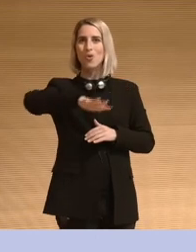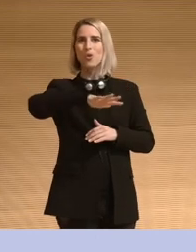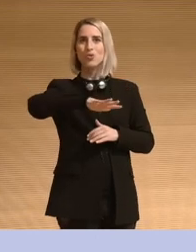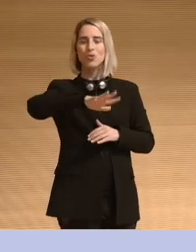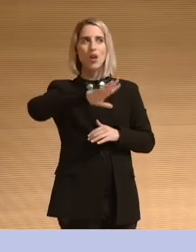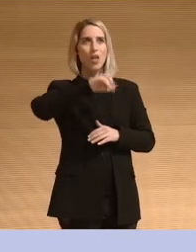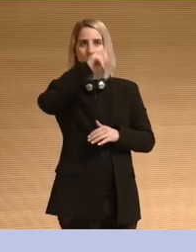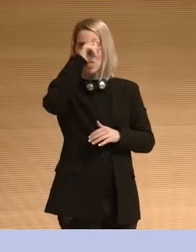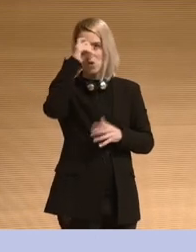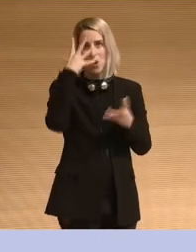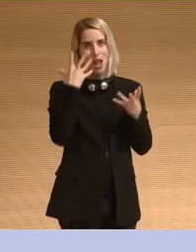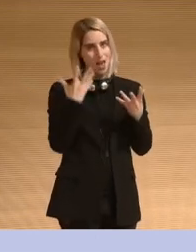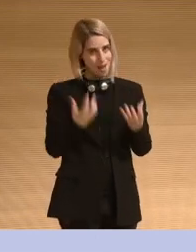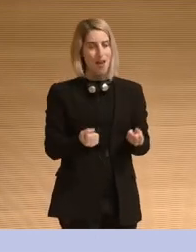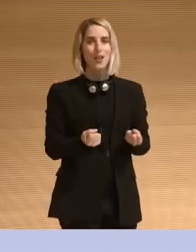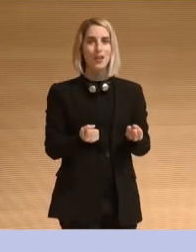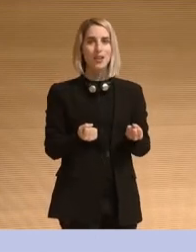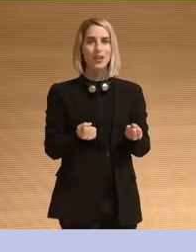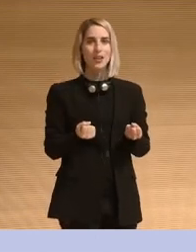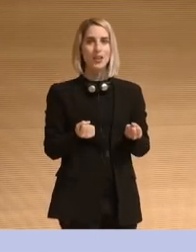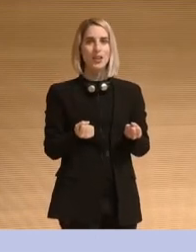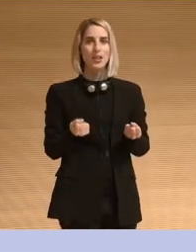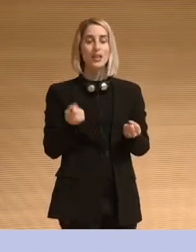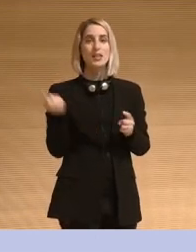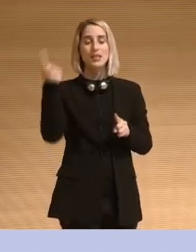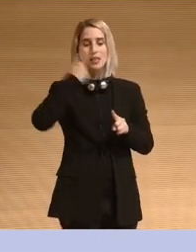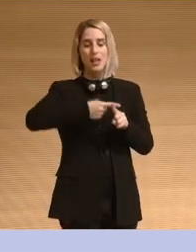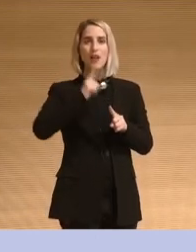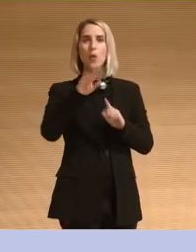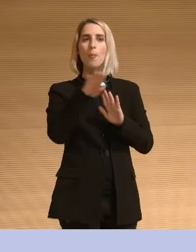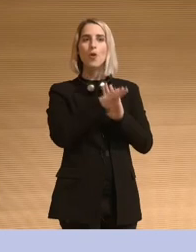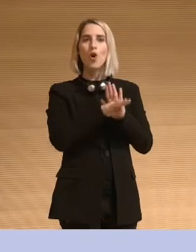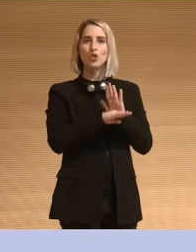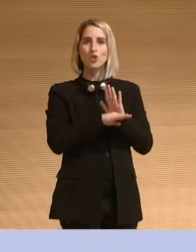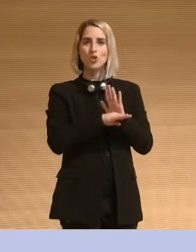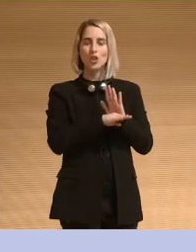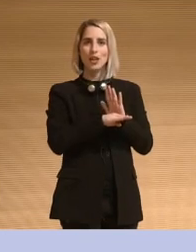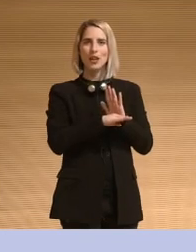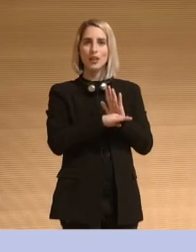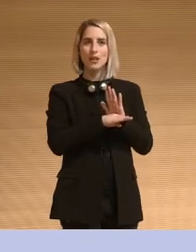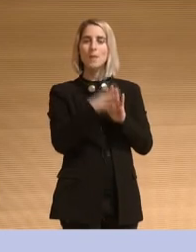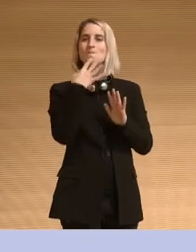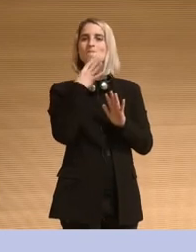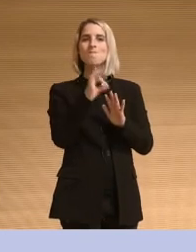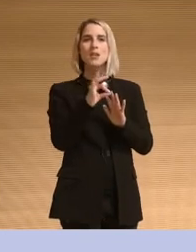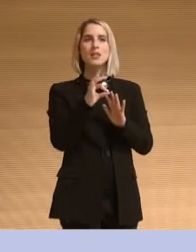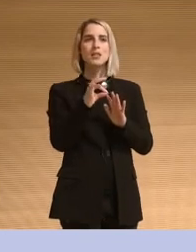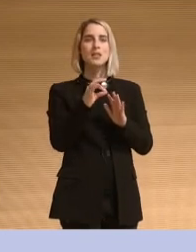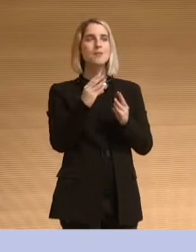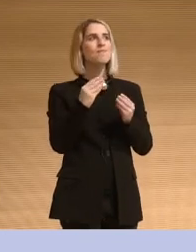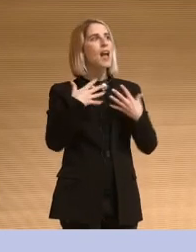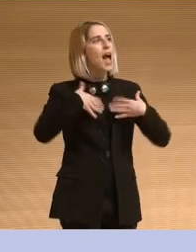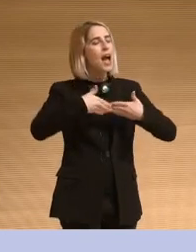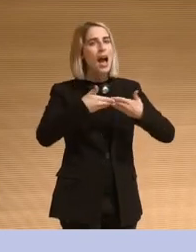τη δυσκολία και μέσα από το συγκεκριμένο project είναι σαν να άνοιξε μία δίωδος